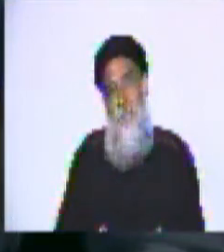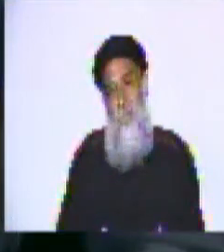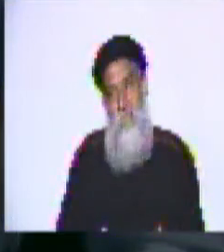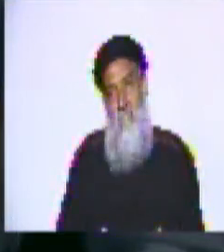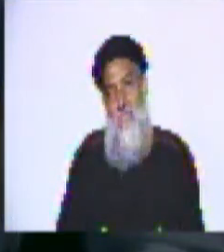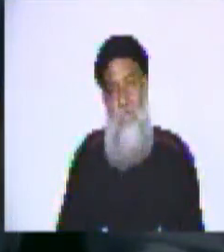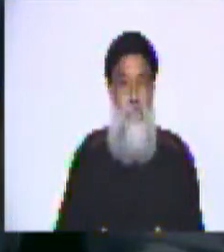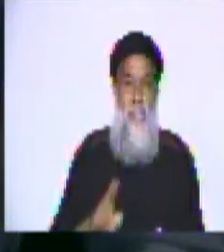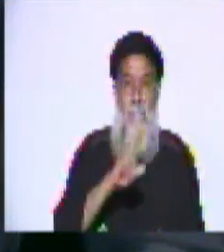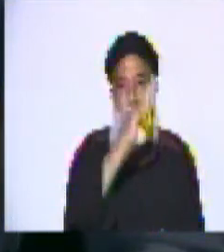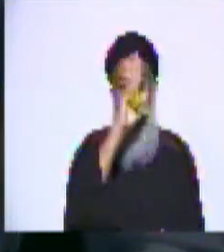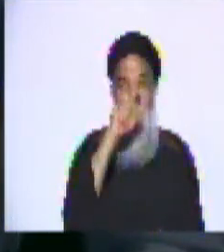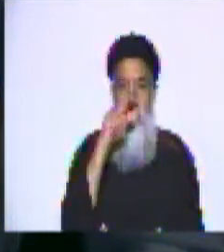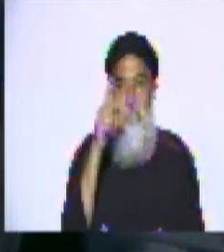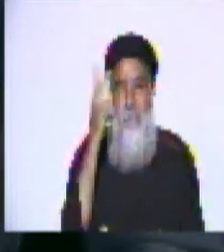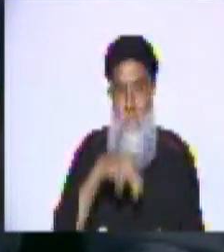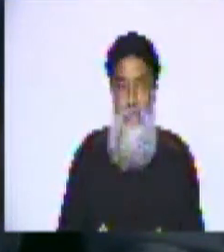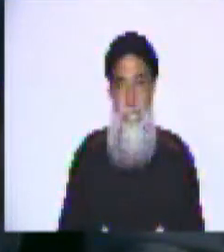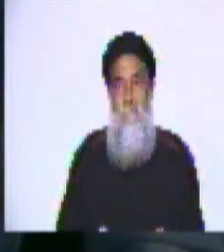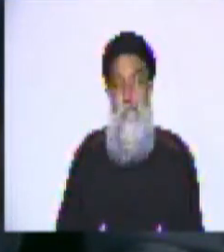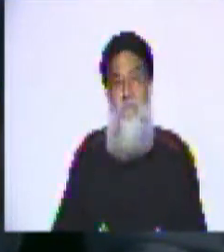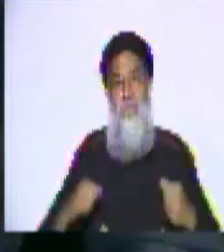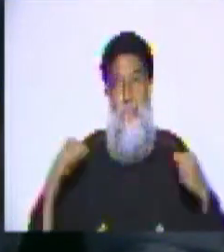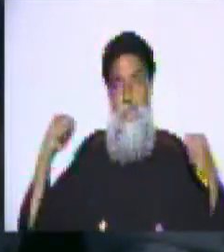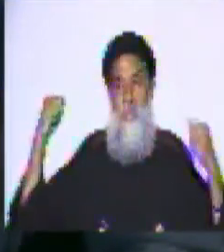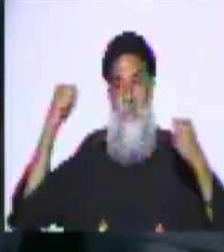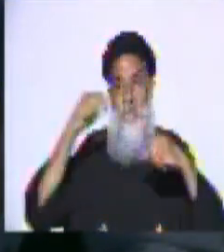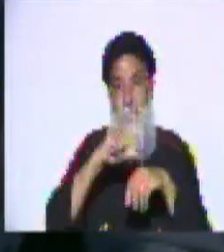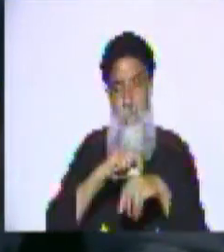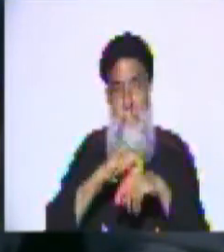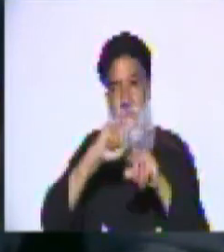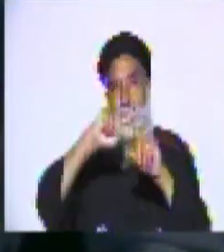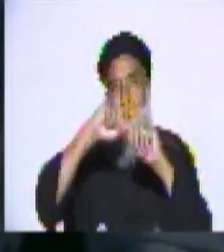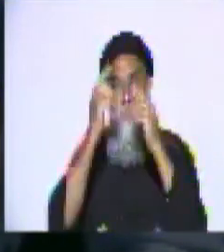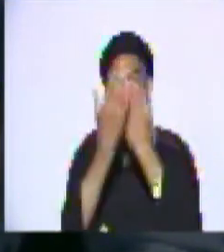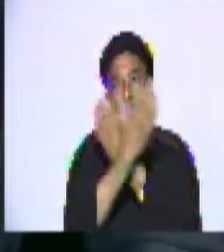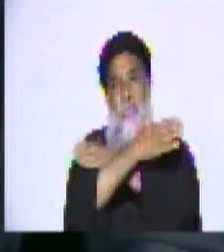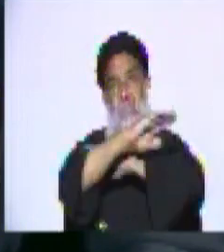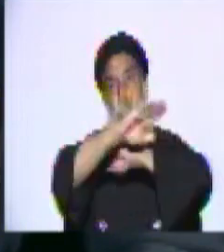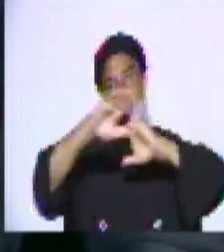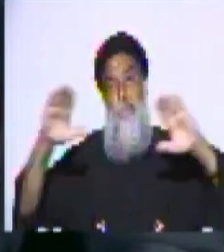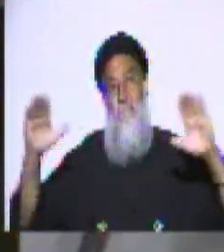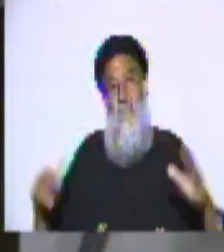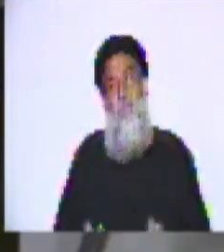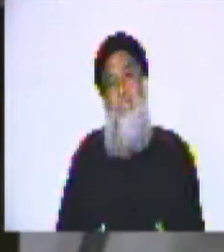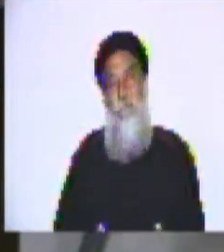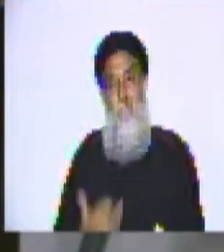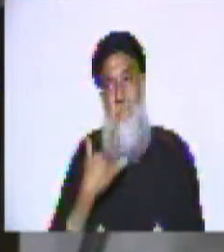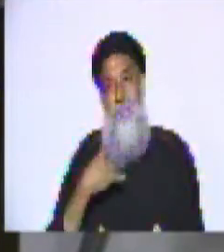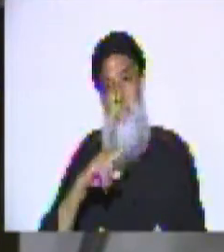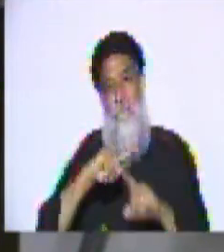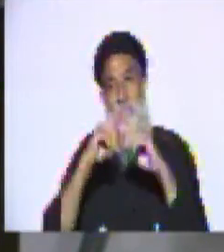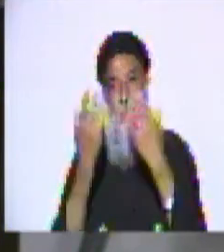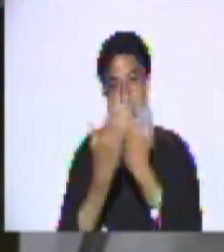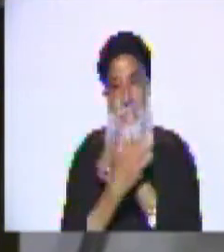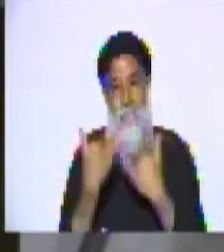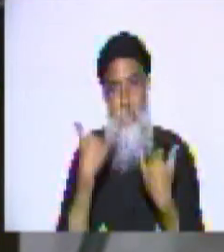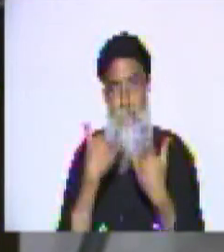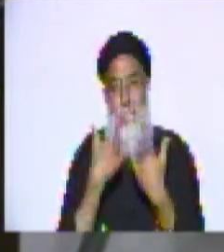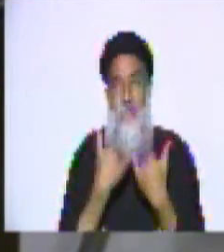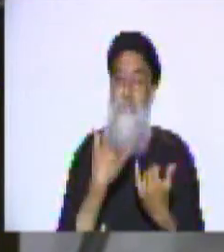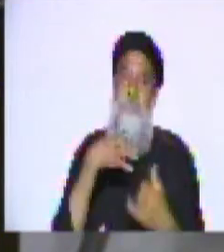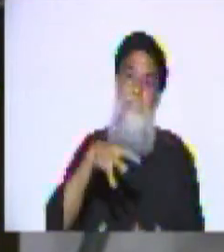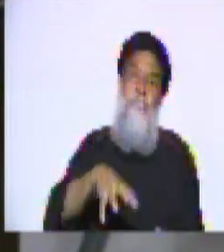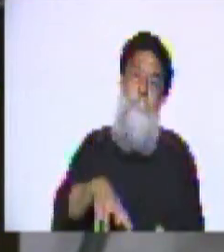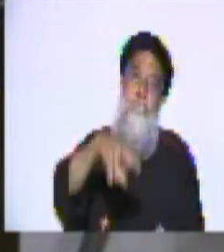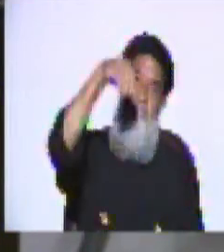ضمن العقائد طبعا عقيده التجسد والفداء. ايوه طبعا، بدون التجسد والفداء ما فيش خلاص.